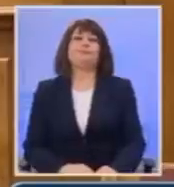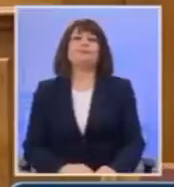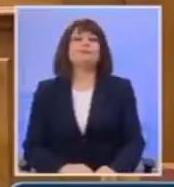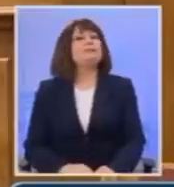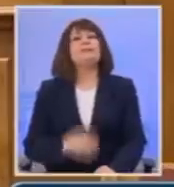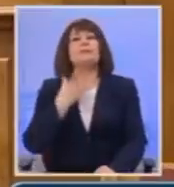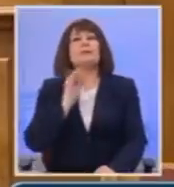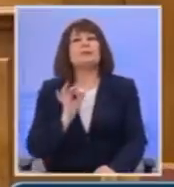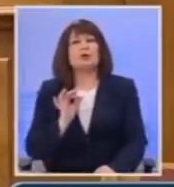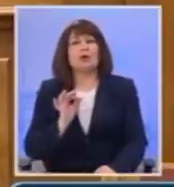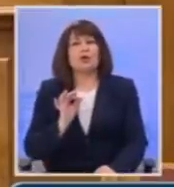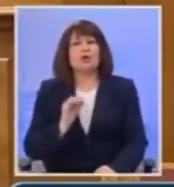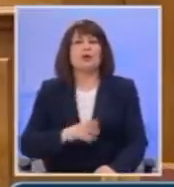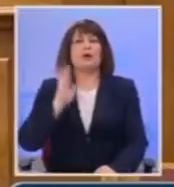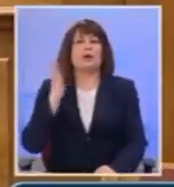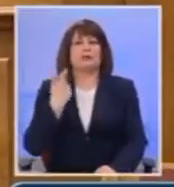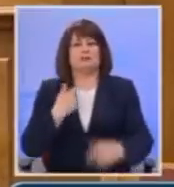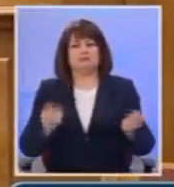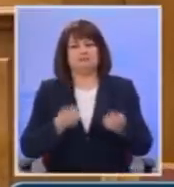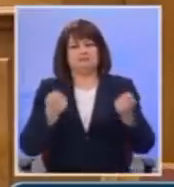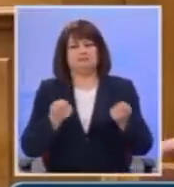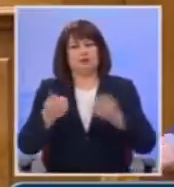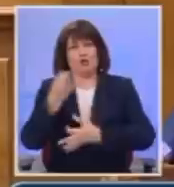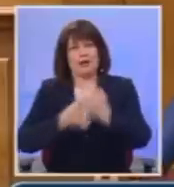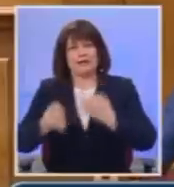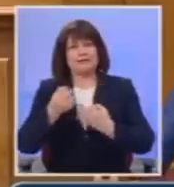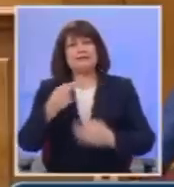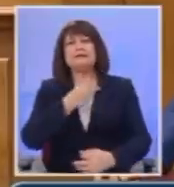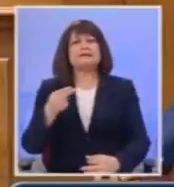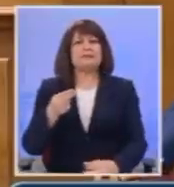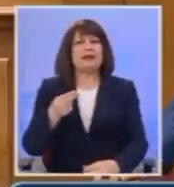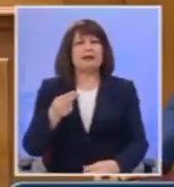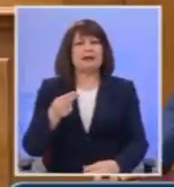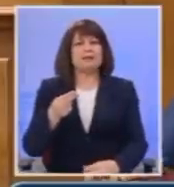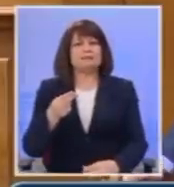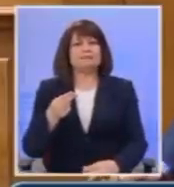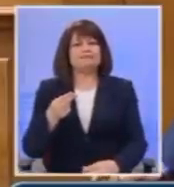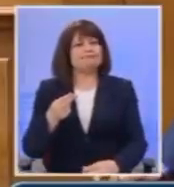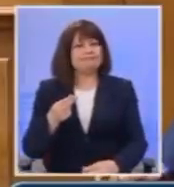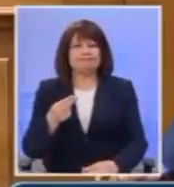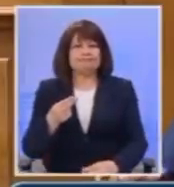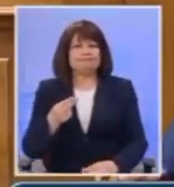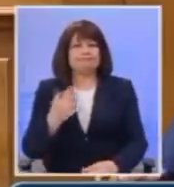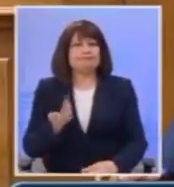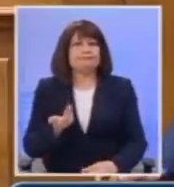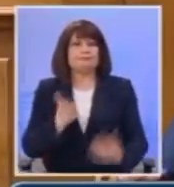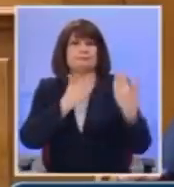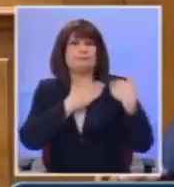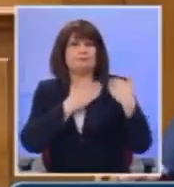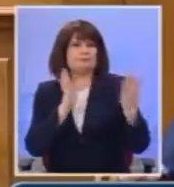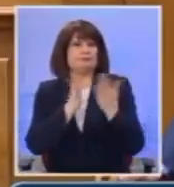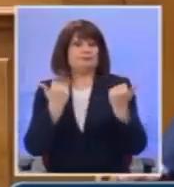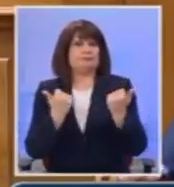Διότι αν το χρησιμοποιήσει κανείς, σημαίνει ότι δεν αντιμετωπίζει με υπευθυνότητα